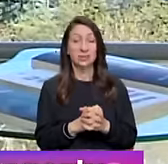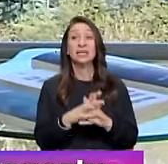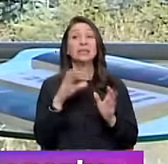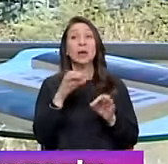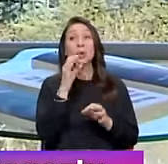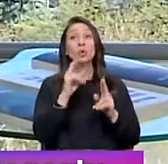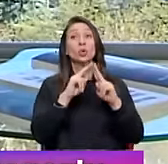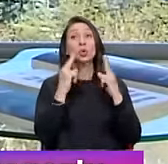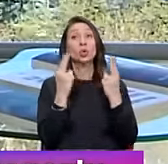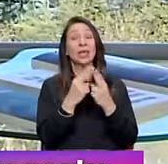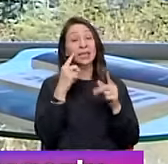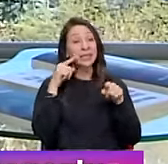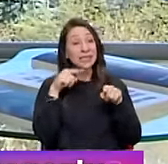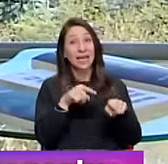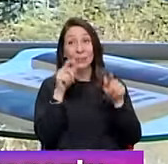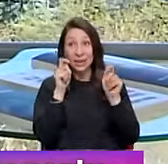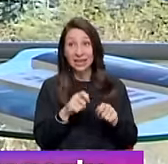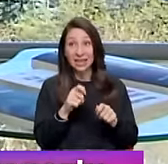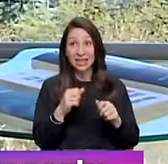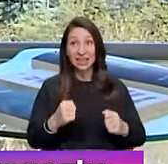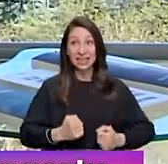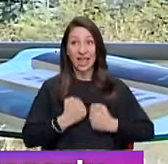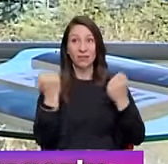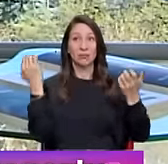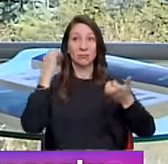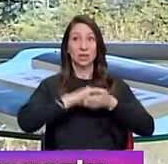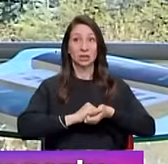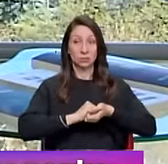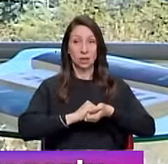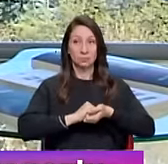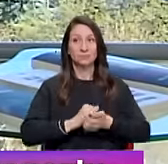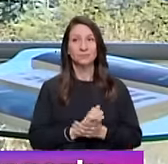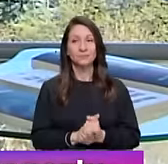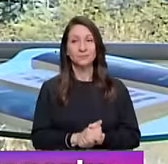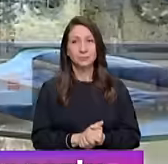Sırada dünyanın takibi aldığı dev birleşme.